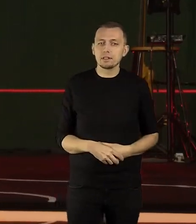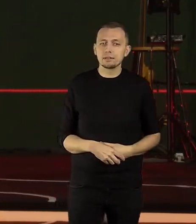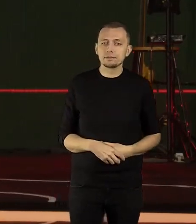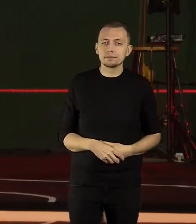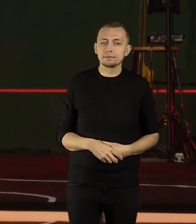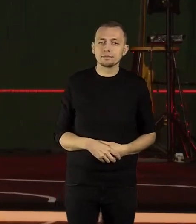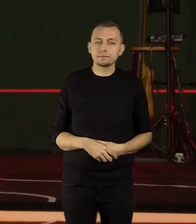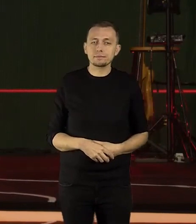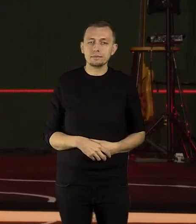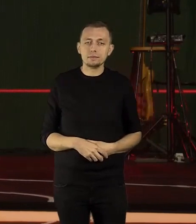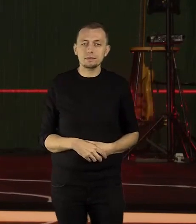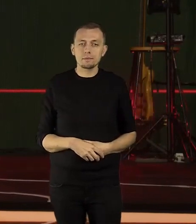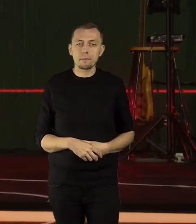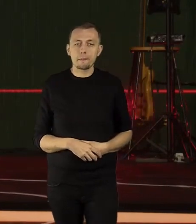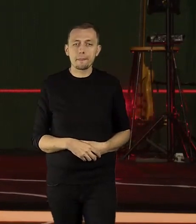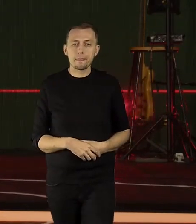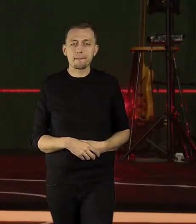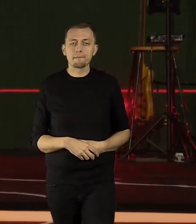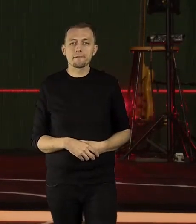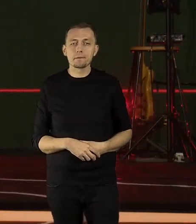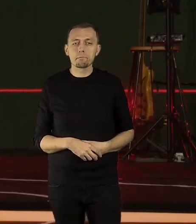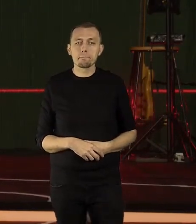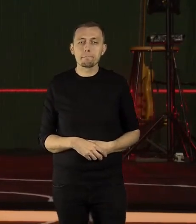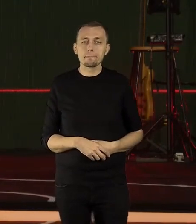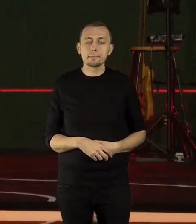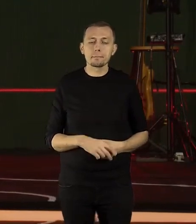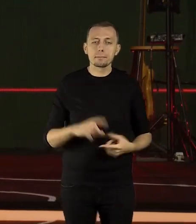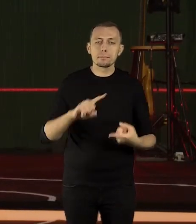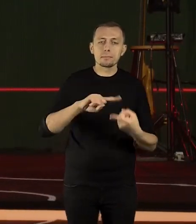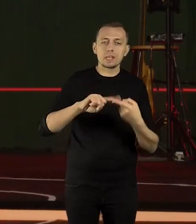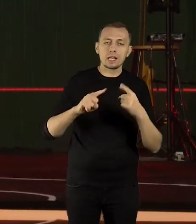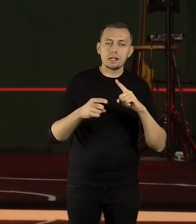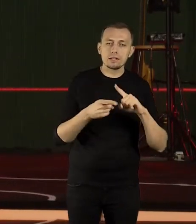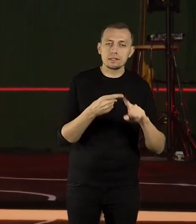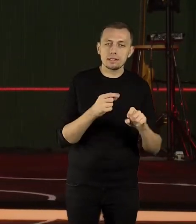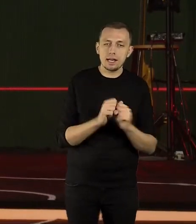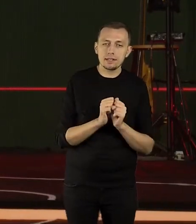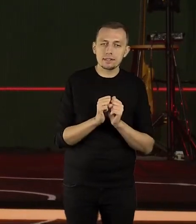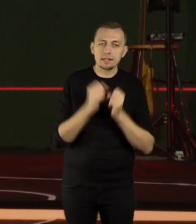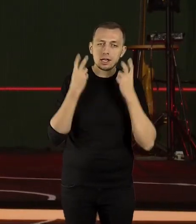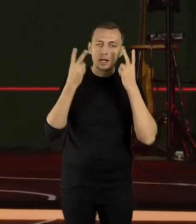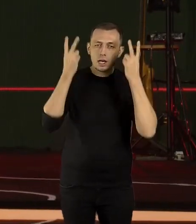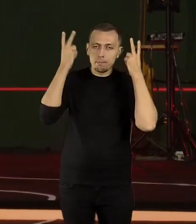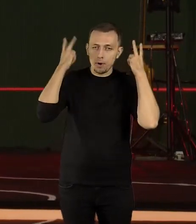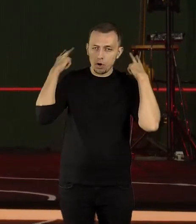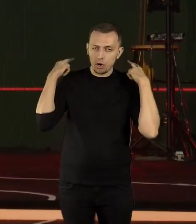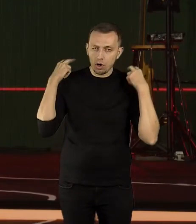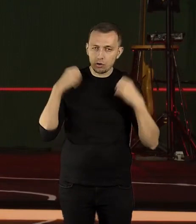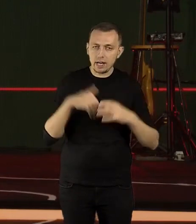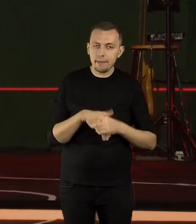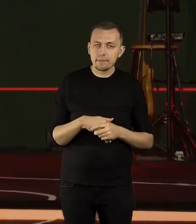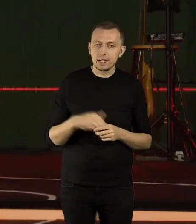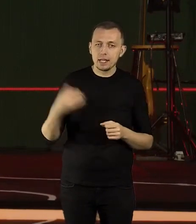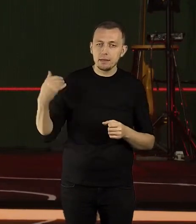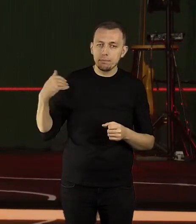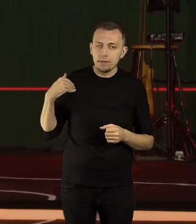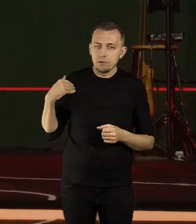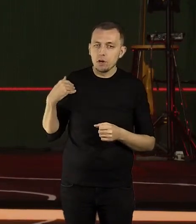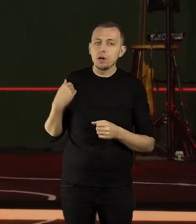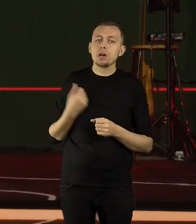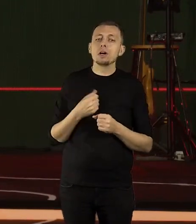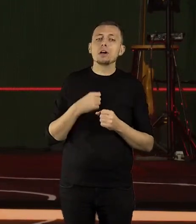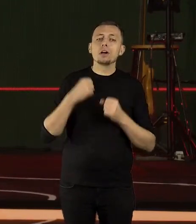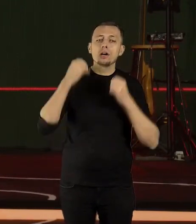chciała powiedzieć, że mimo jej wieku, pochodzenia, sytuacji ekonomicznej, braku pozycji społecznej, krótko mówiąc, Maria